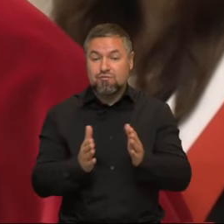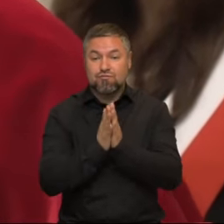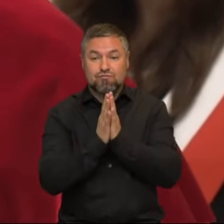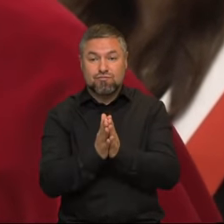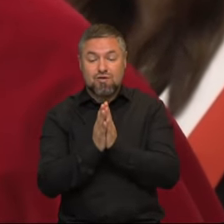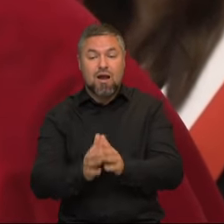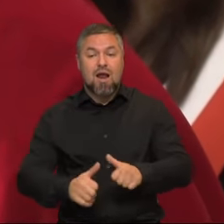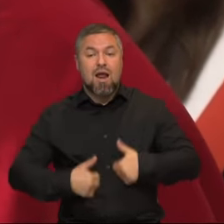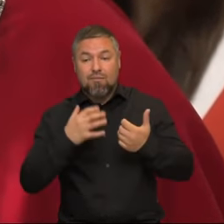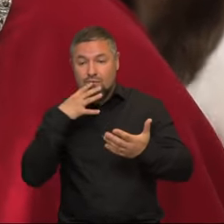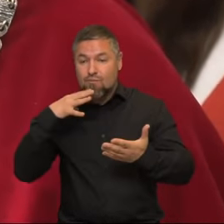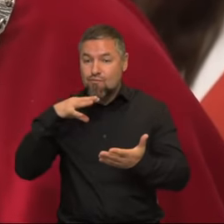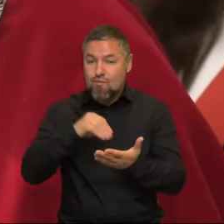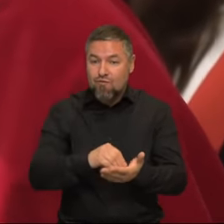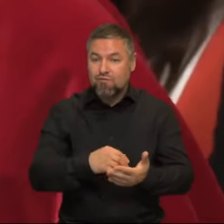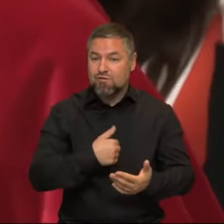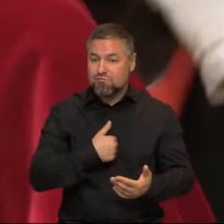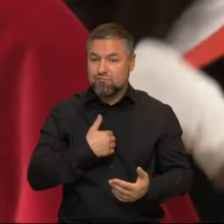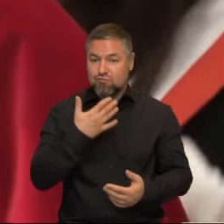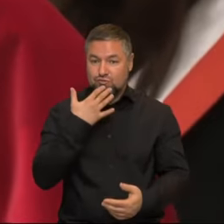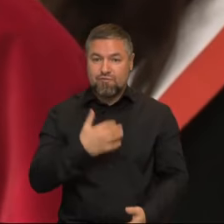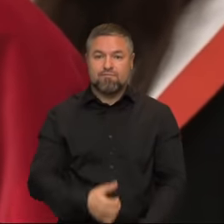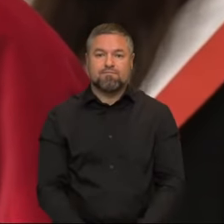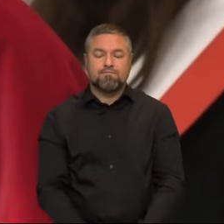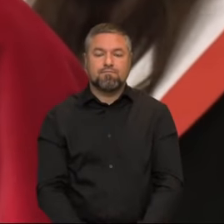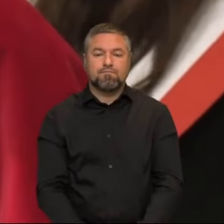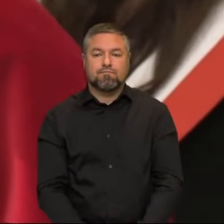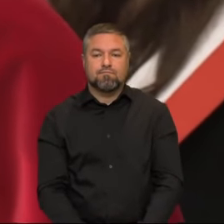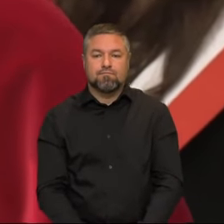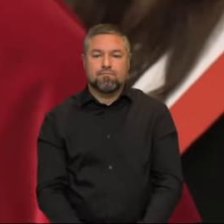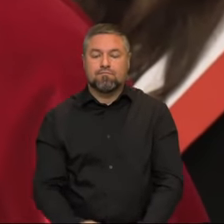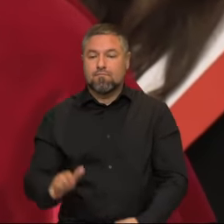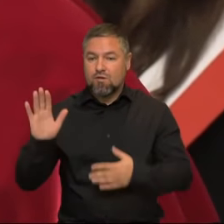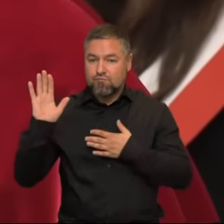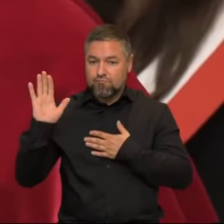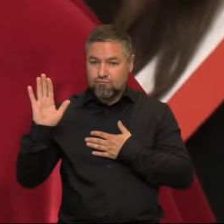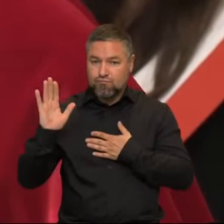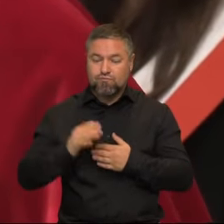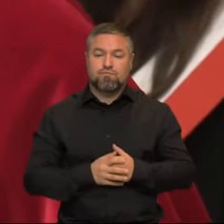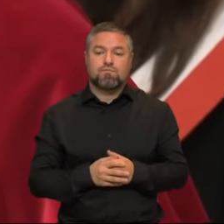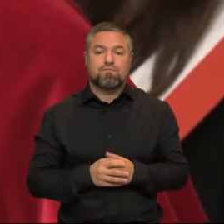proszę, aby powtarzali za mną. Ślubuję uroczyście,